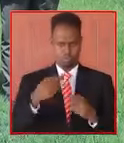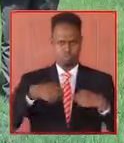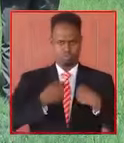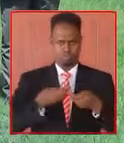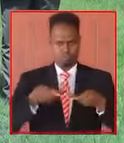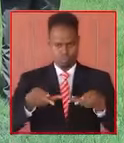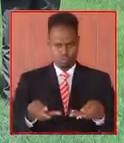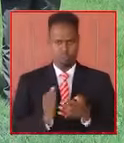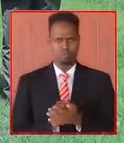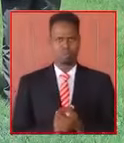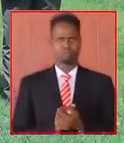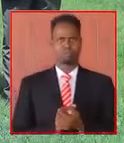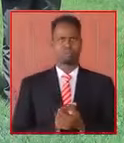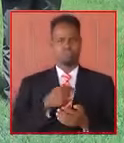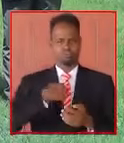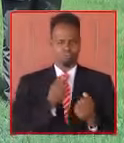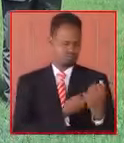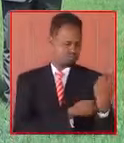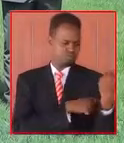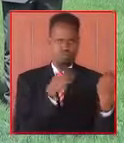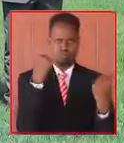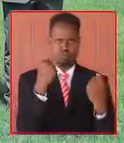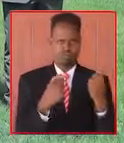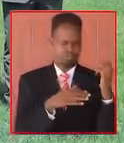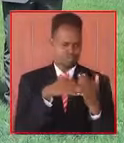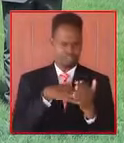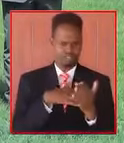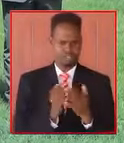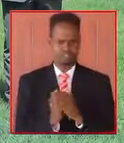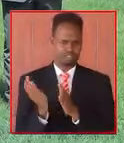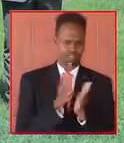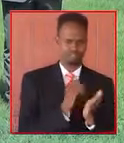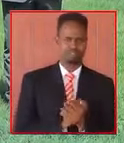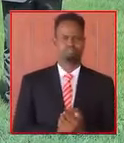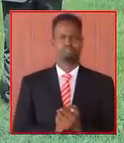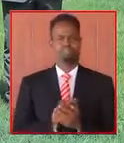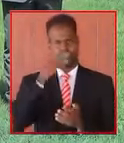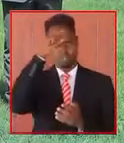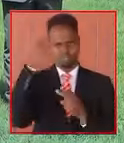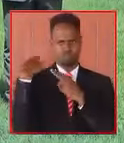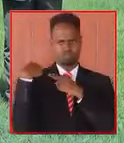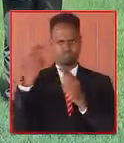marta dadweynaha intiisa badanina labadaba way dareemayaano